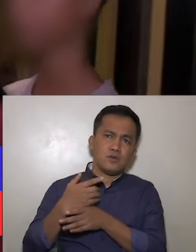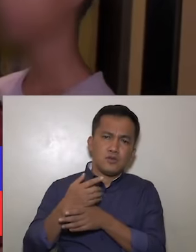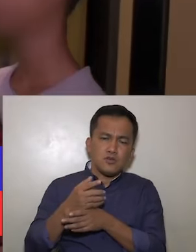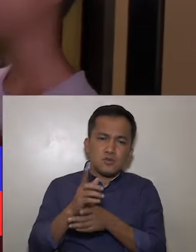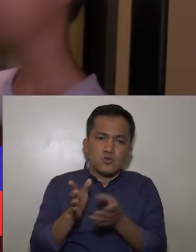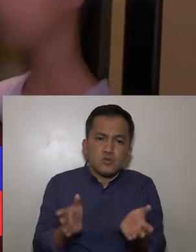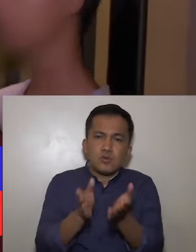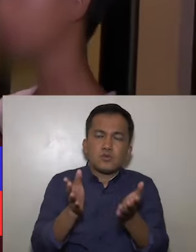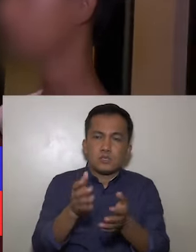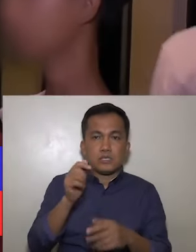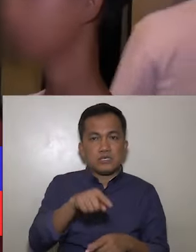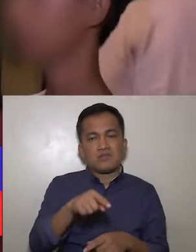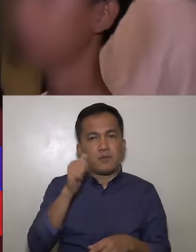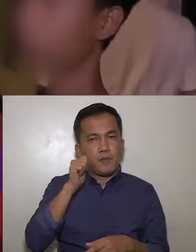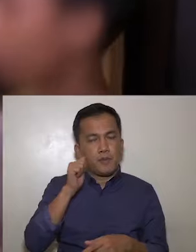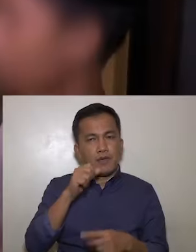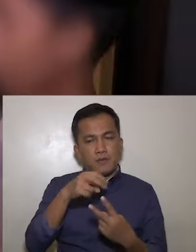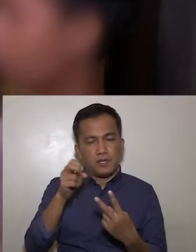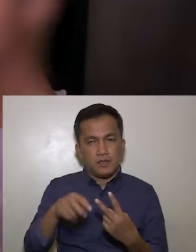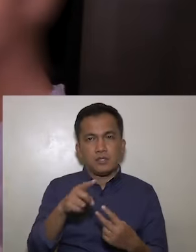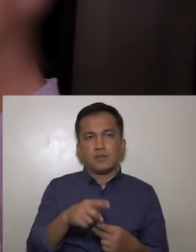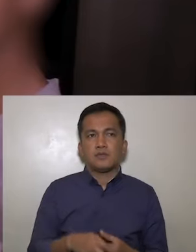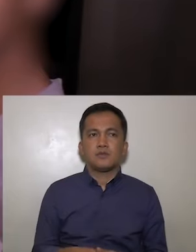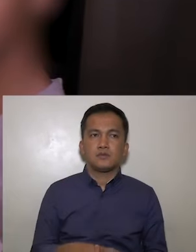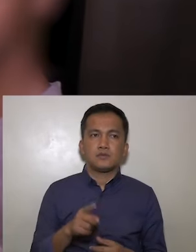eh. Masusulsulan ng babae niya po yan eh. Ma.